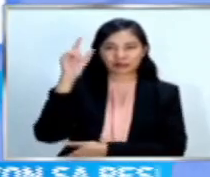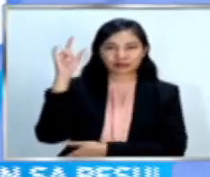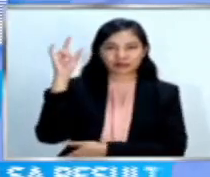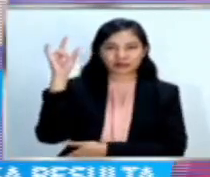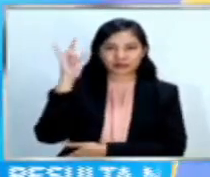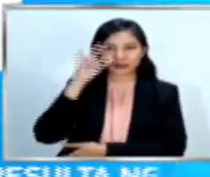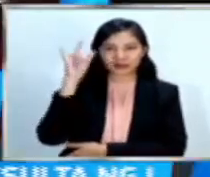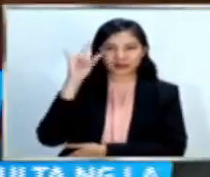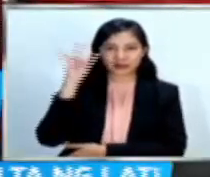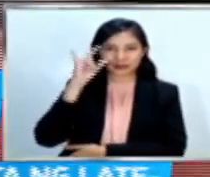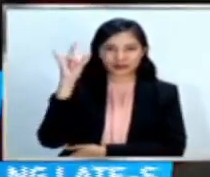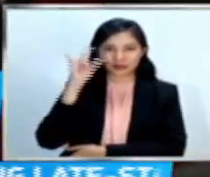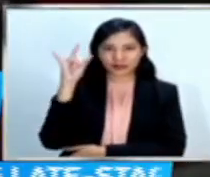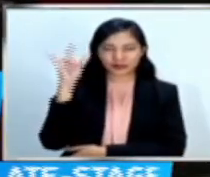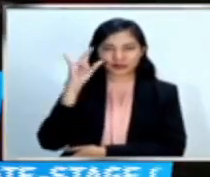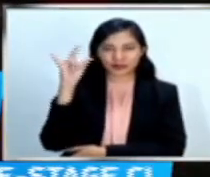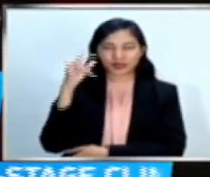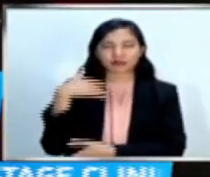bumati.